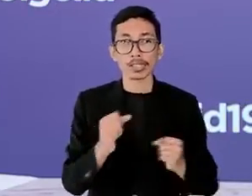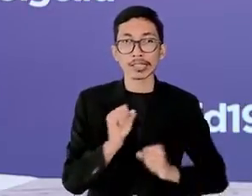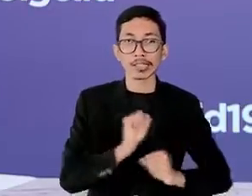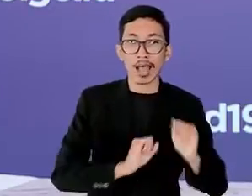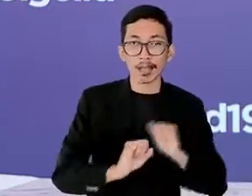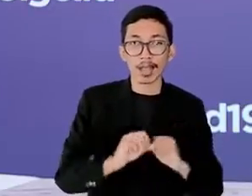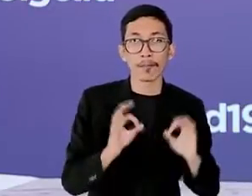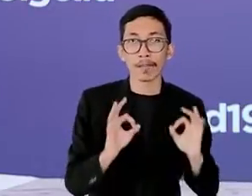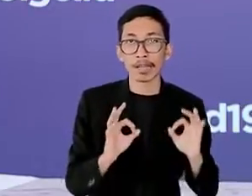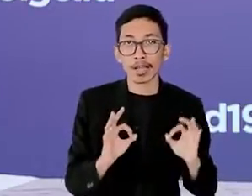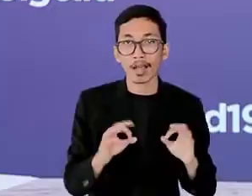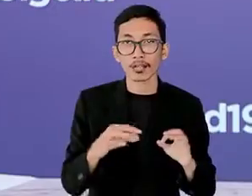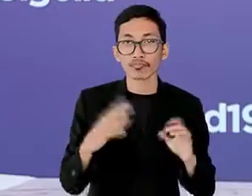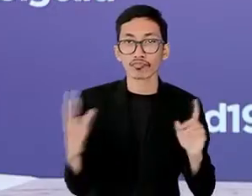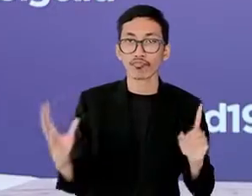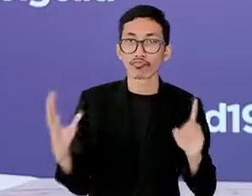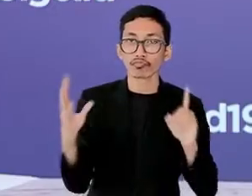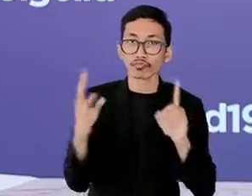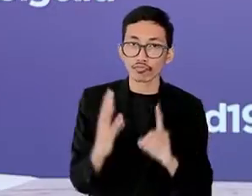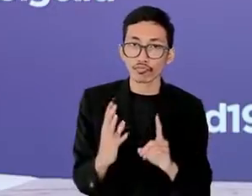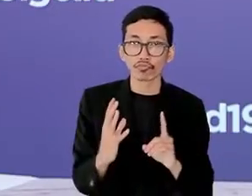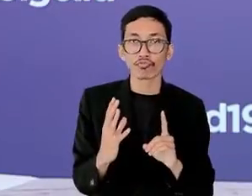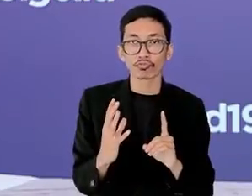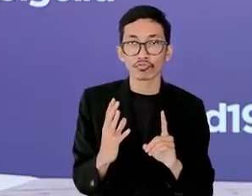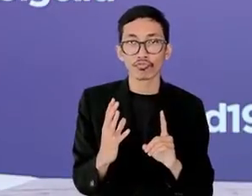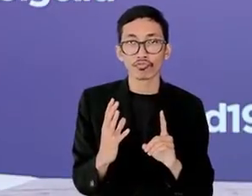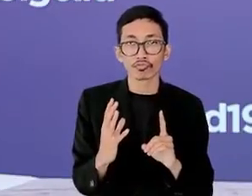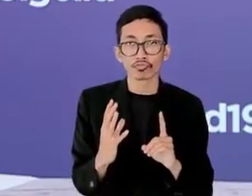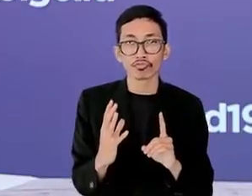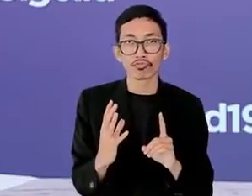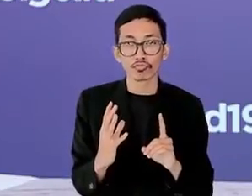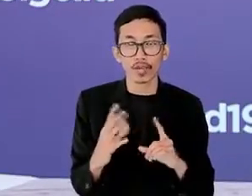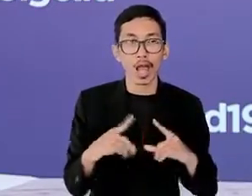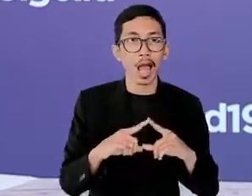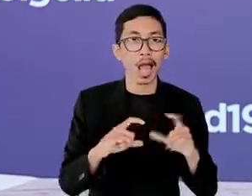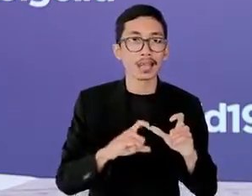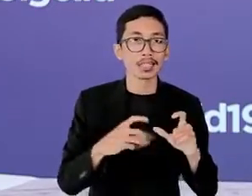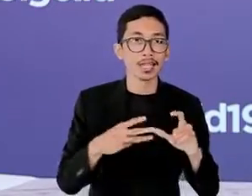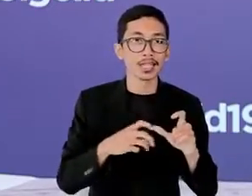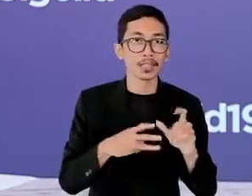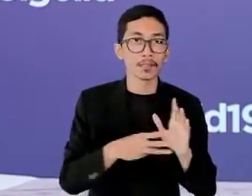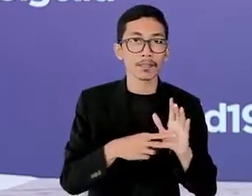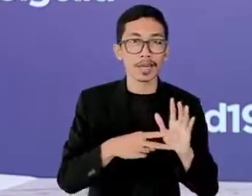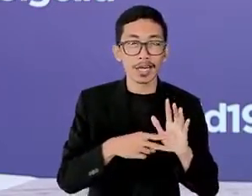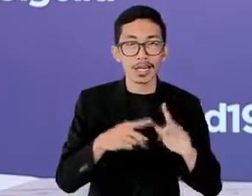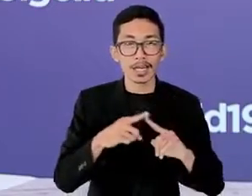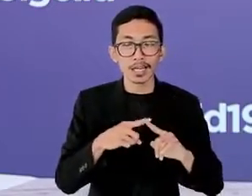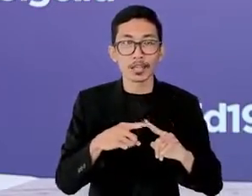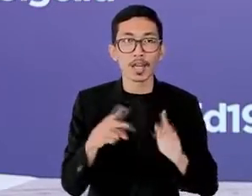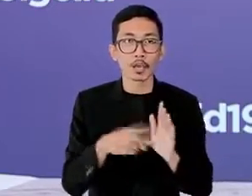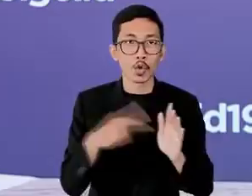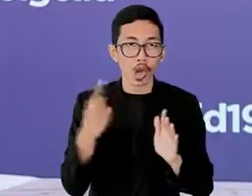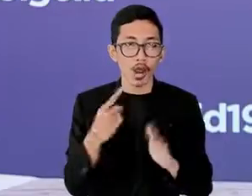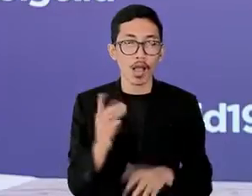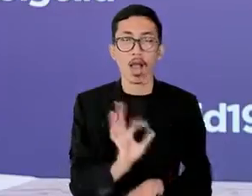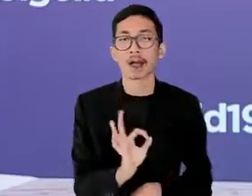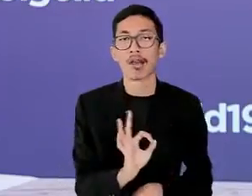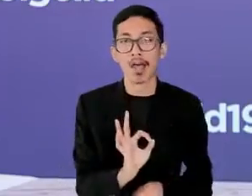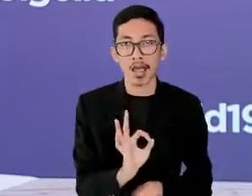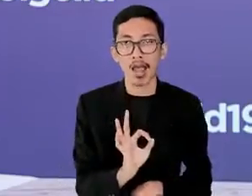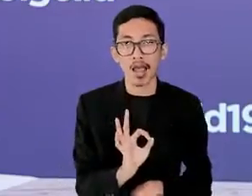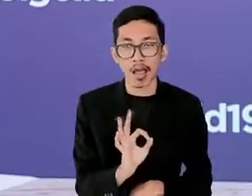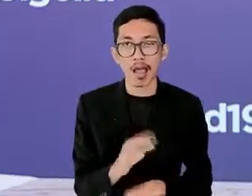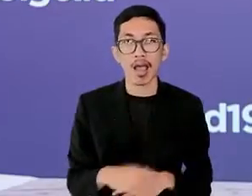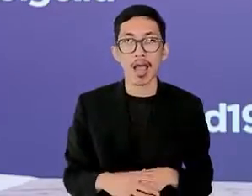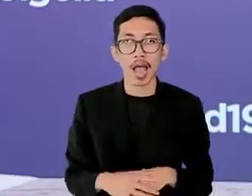kabupaten kota berzona merah tidak lagi melaksanakan asesmen nasional Hai perlu diingat pencapaian